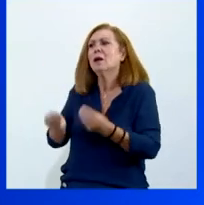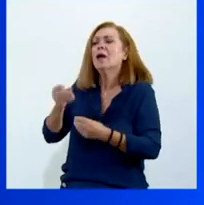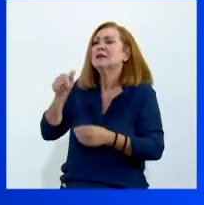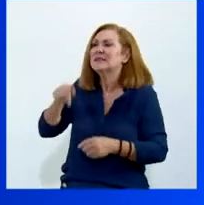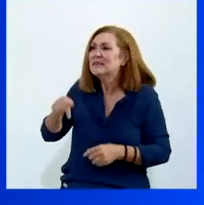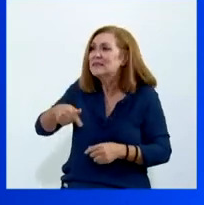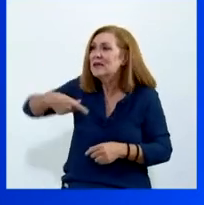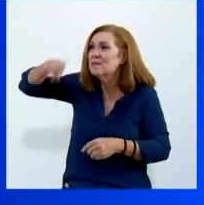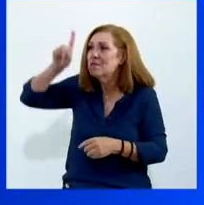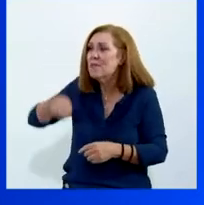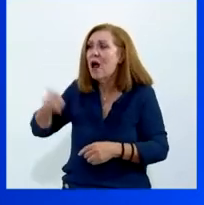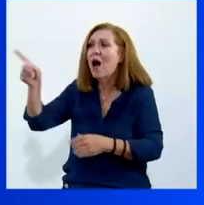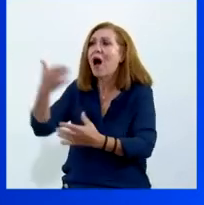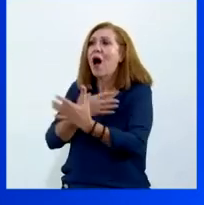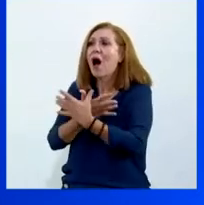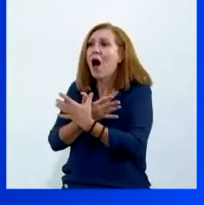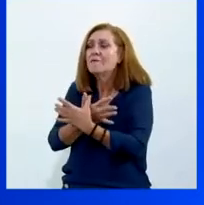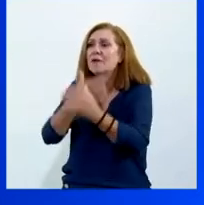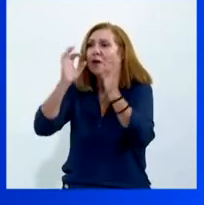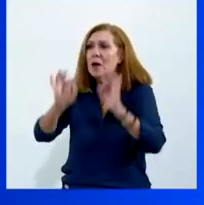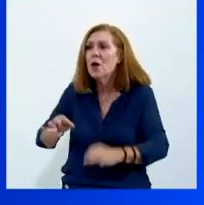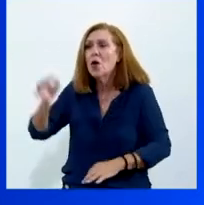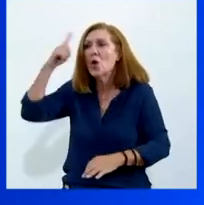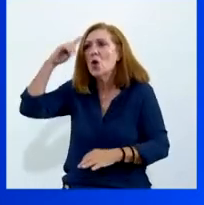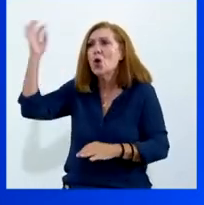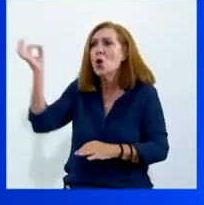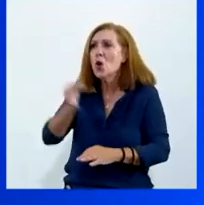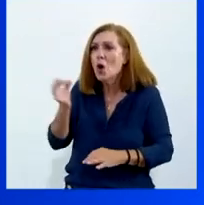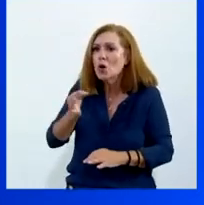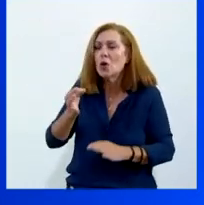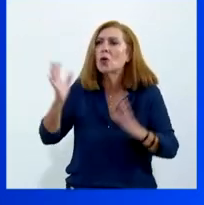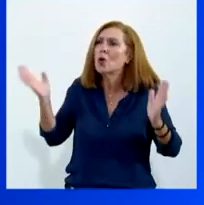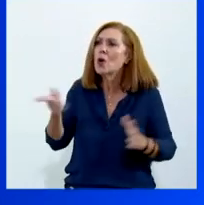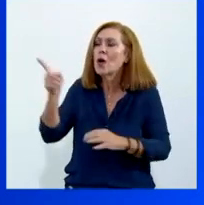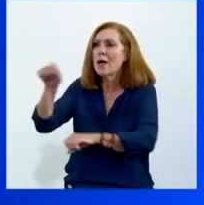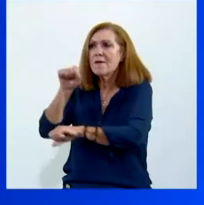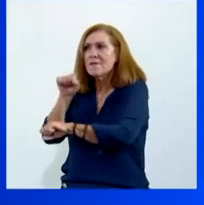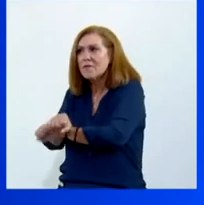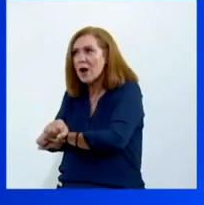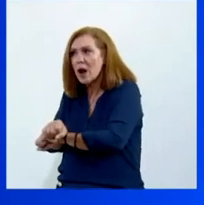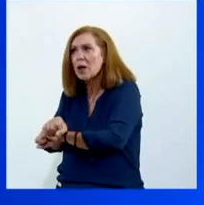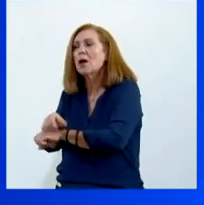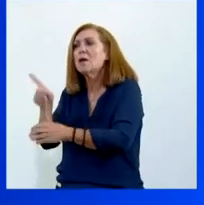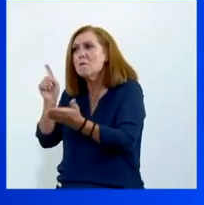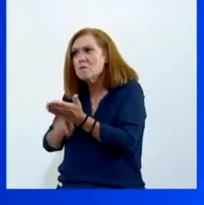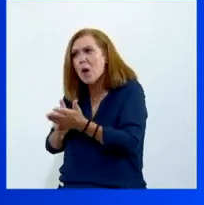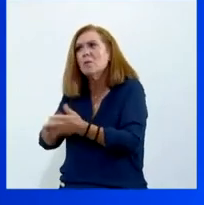Αλβανία αρνείται να κάνει το αυτονόητο που είναι να του δώσει τη δυνατότητα έστω και μέσα από τη φυλακή να οργιστεί δήμαρχος.